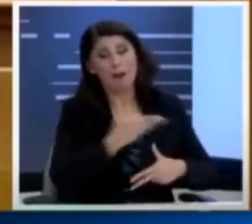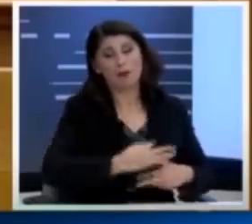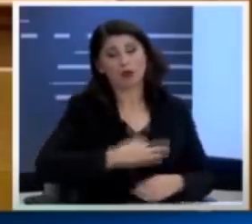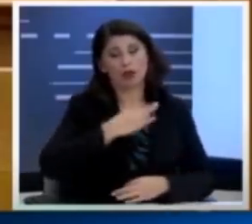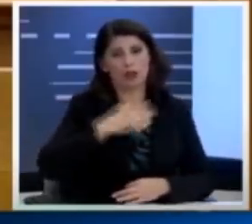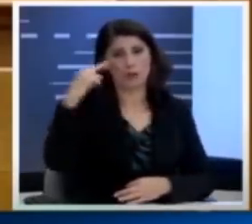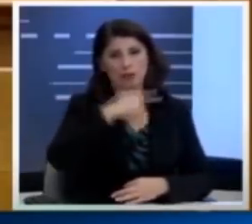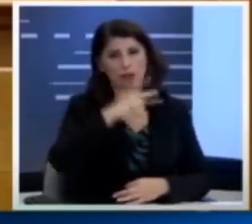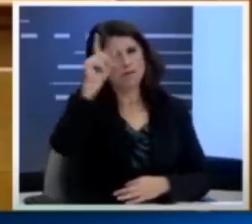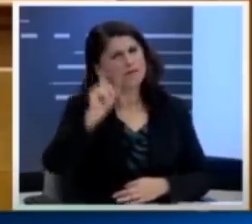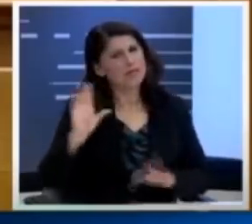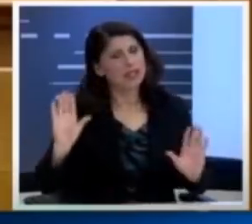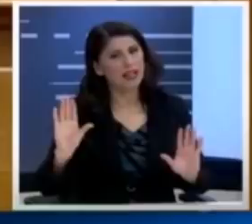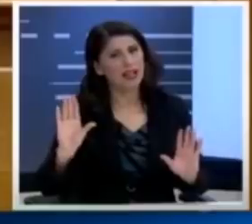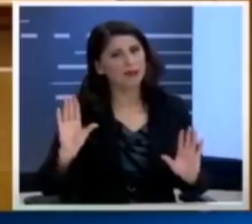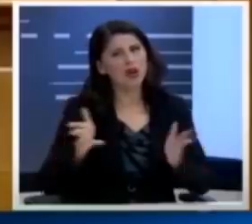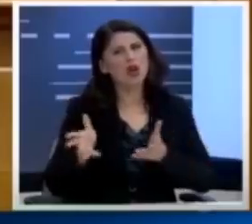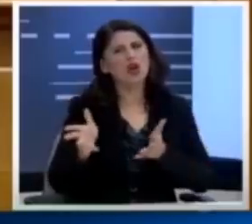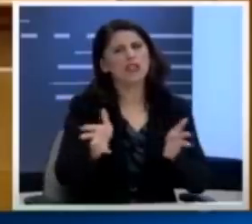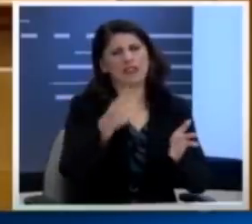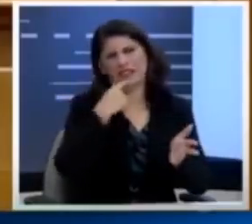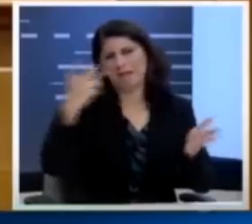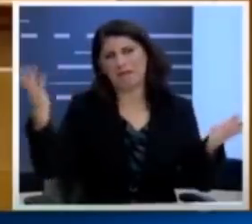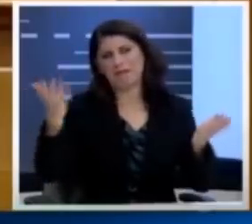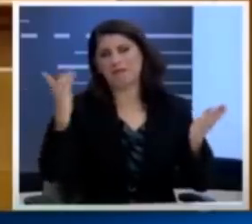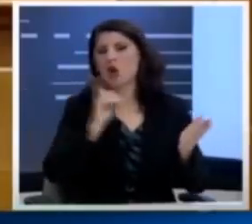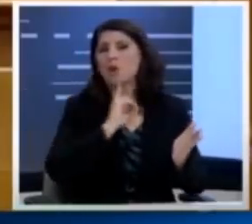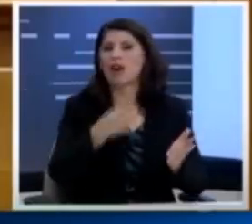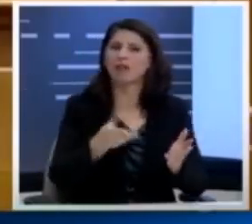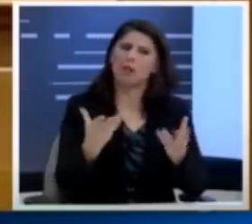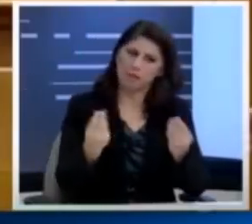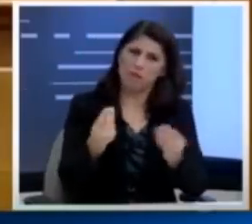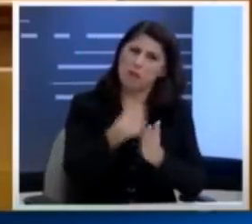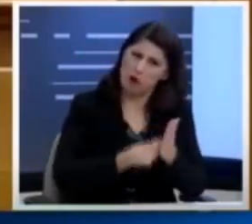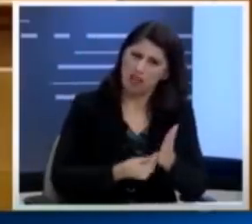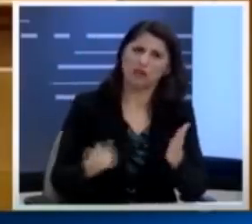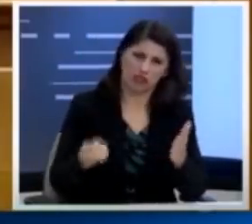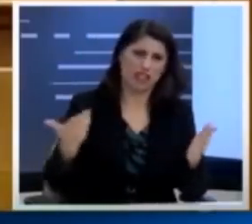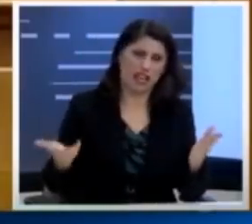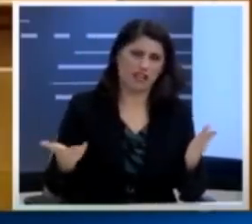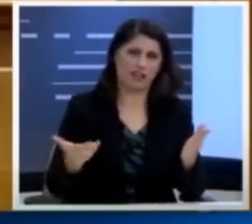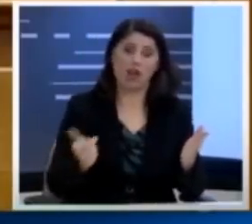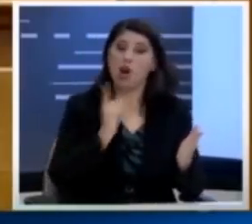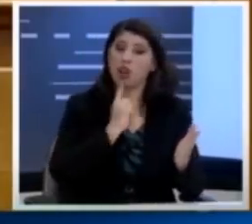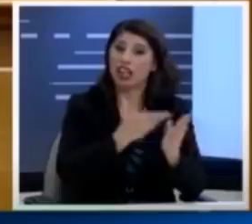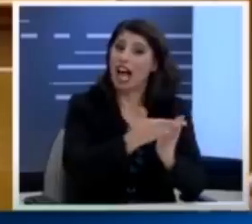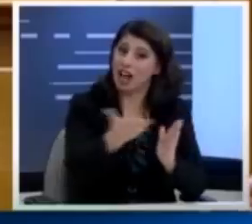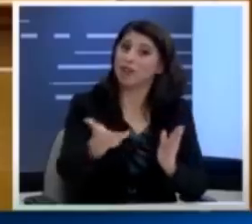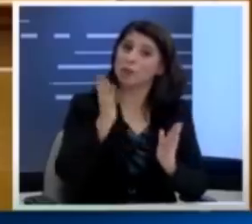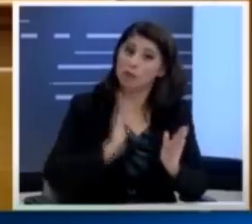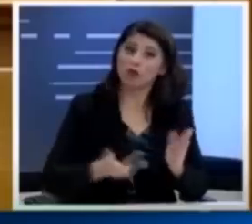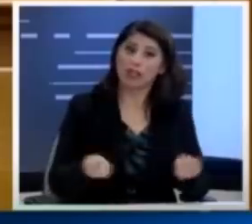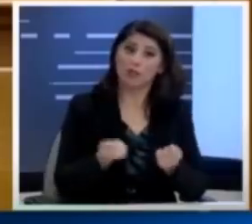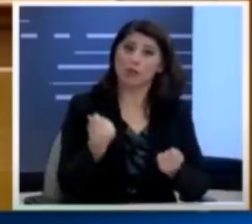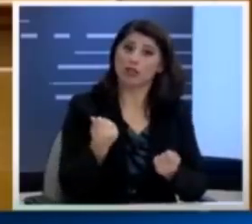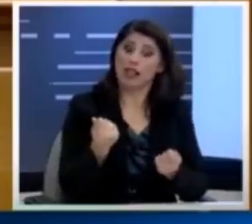Πρωθυπουργό. Ίσως κάποιο ειρωνικό σχόλιο, σαν αυτά που πυκνά συχνά κάνετε, πως αυτοί μπορούν να